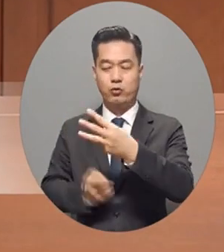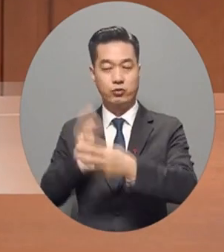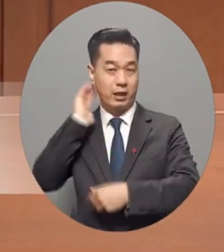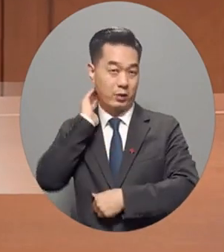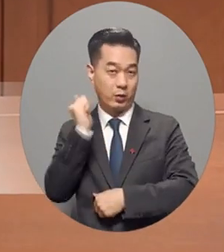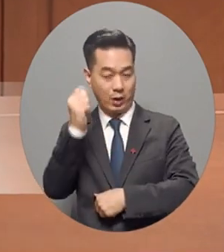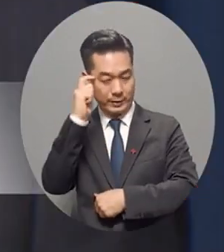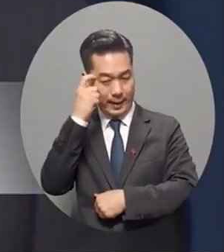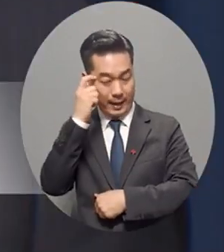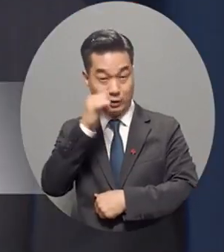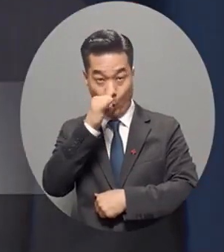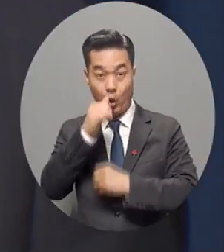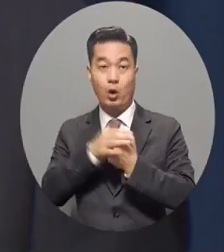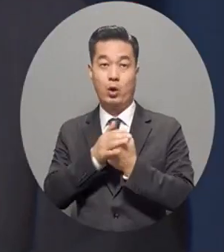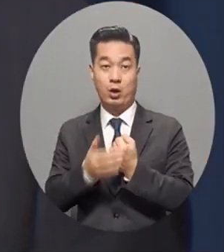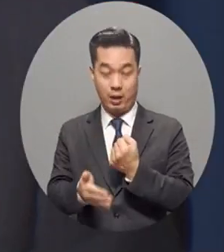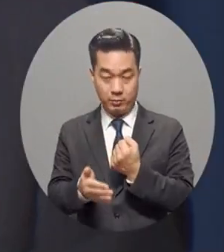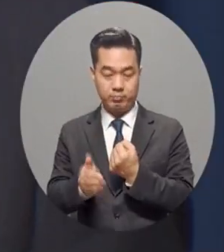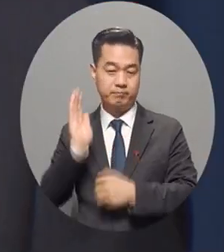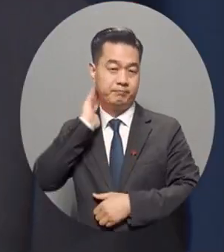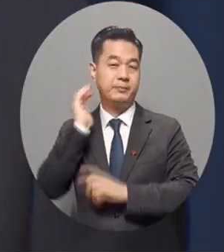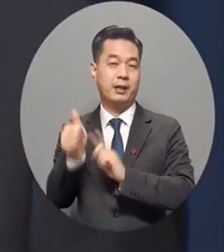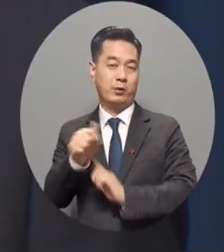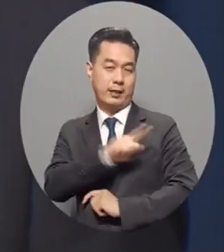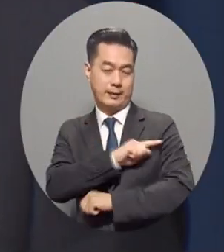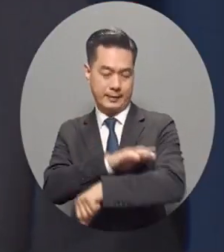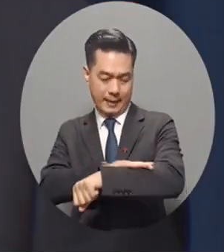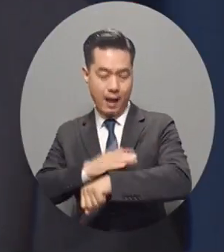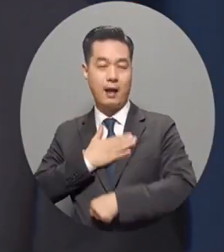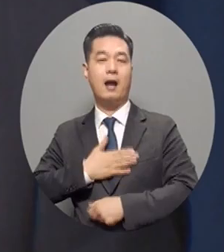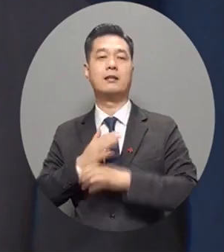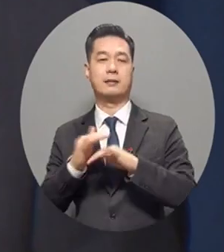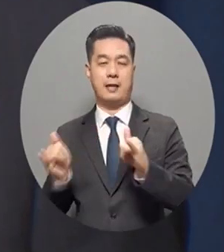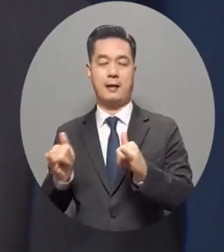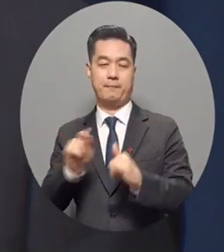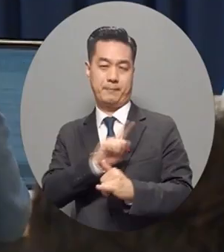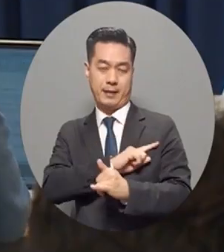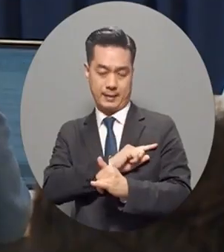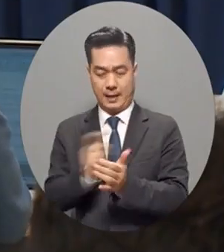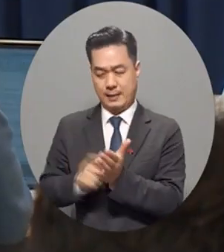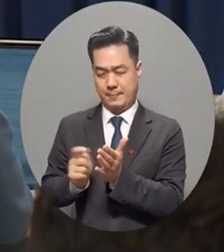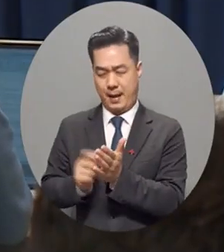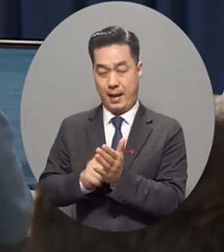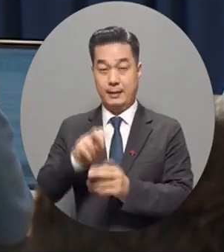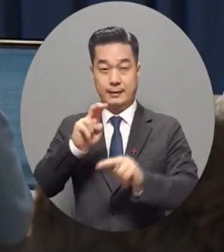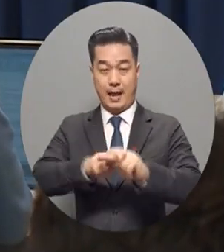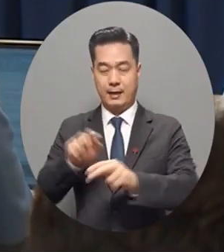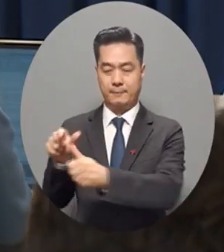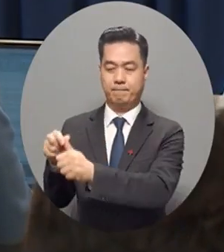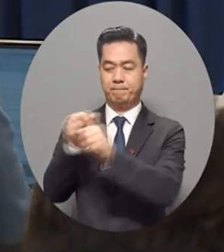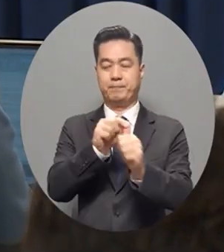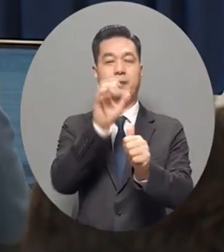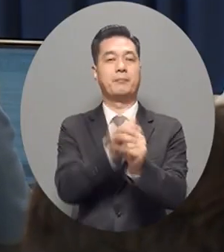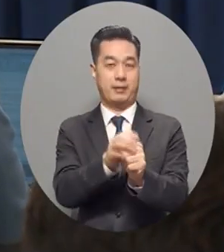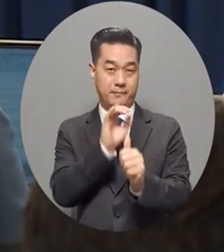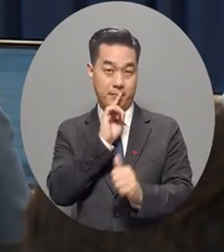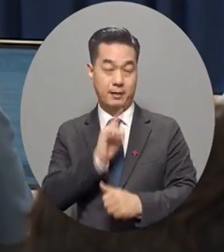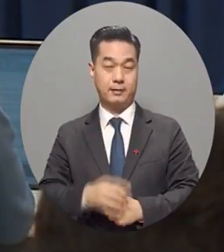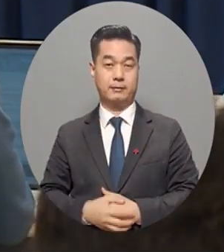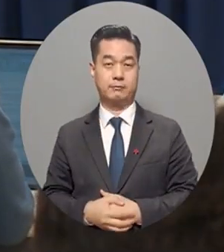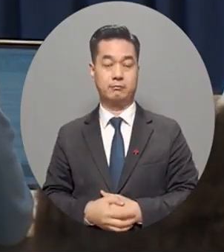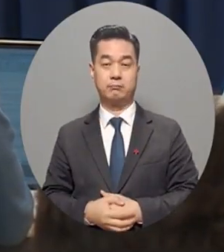생각으로 알려진 만큼 대통령이 가장 잘 아는 사람을 가장 시급한 자리에 배치한 것으로 보입니다.